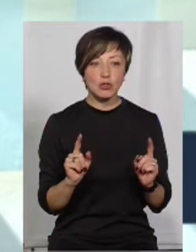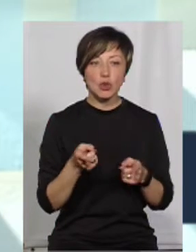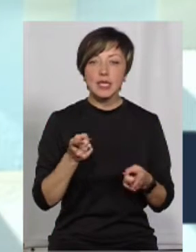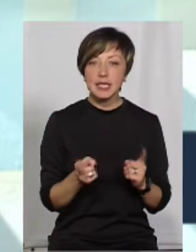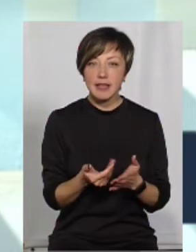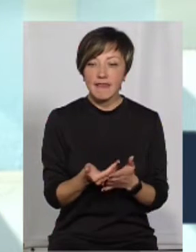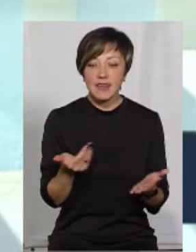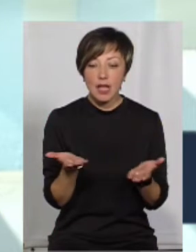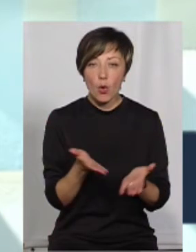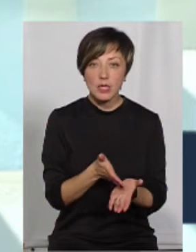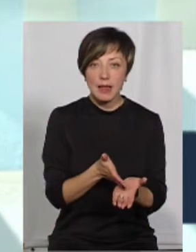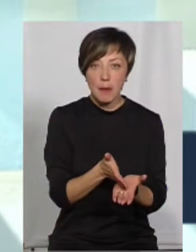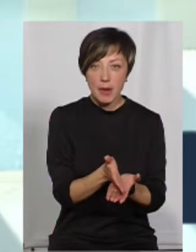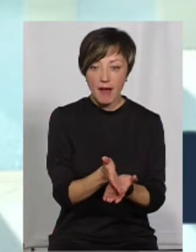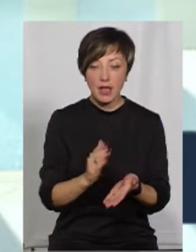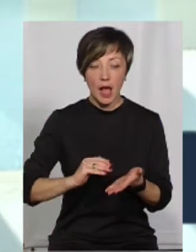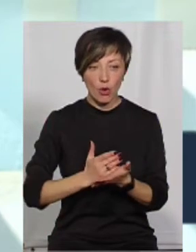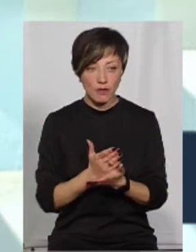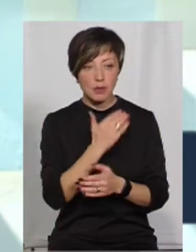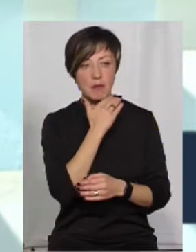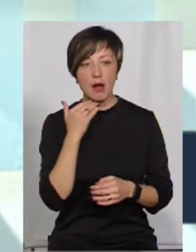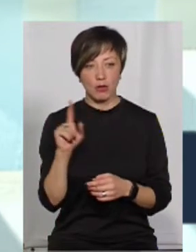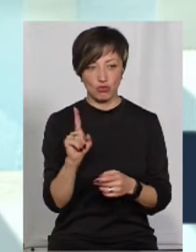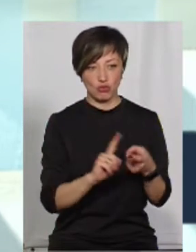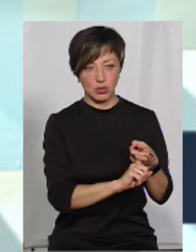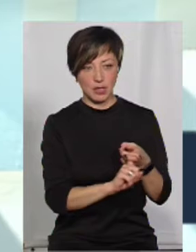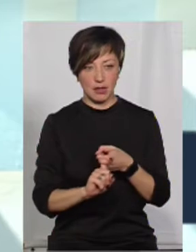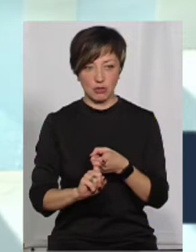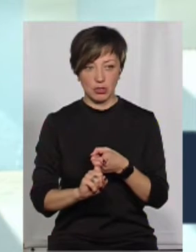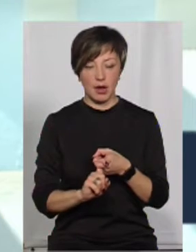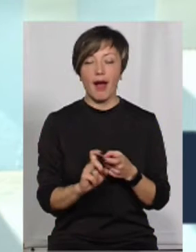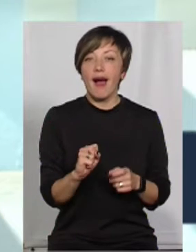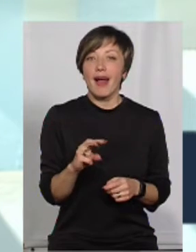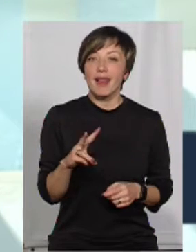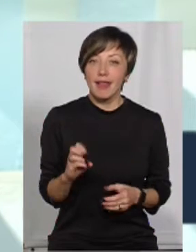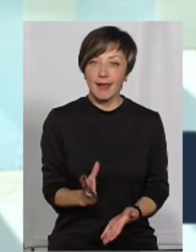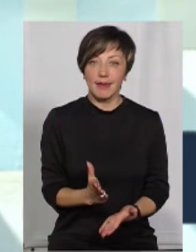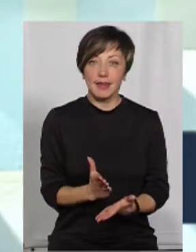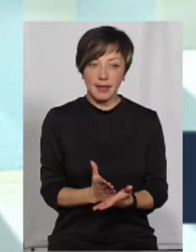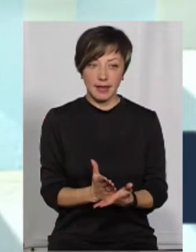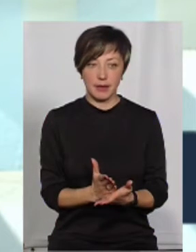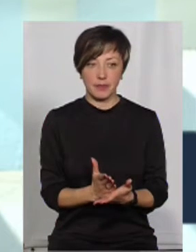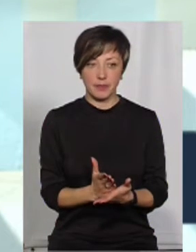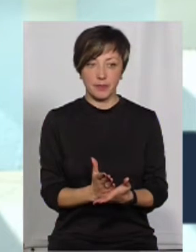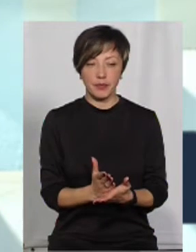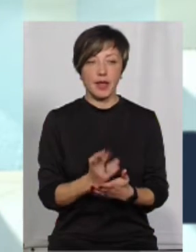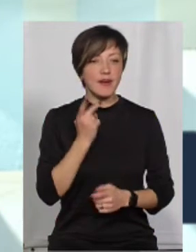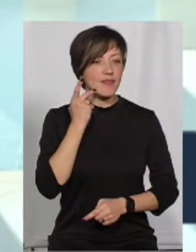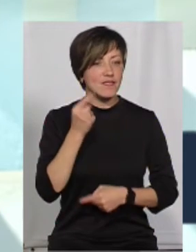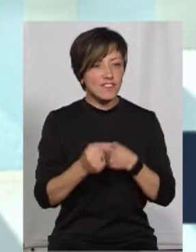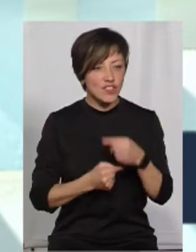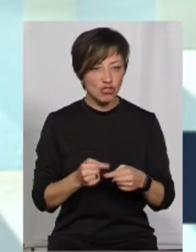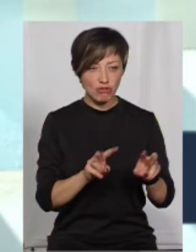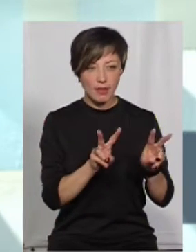дійсно від якоїсь направленості географічної багато чого залежить. Але є, скажімо так, вічні